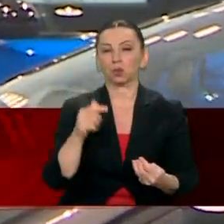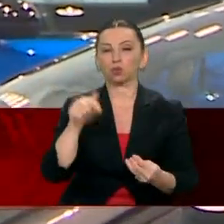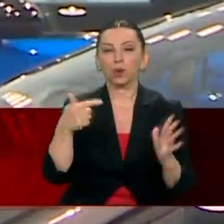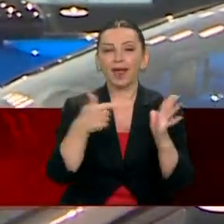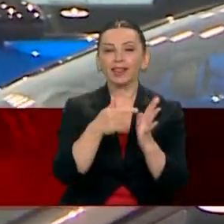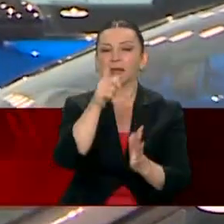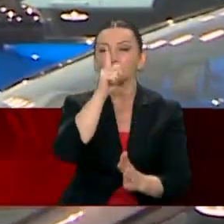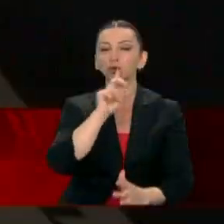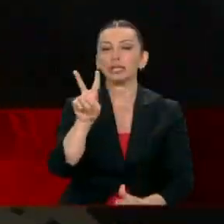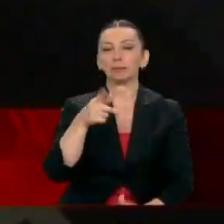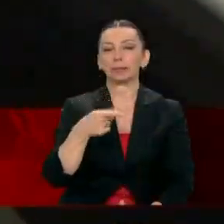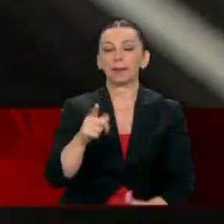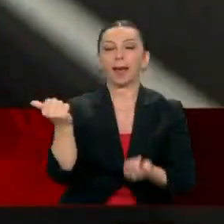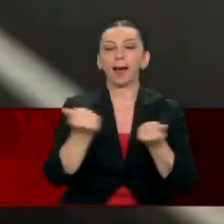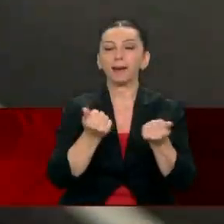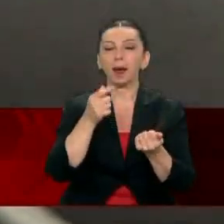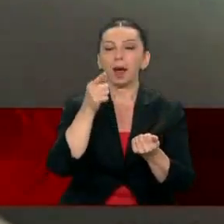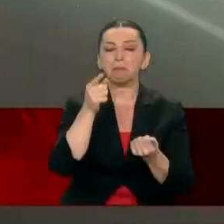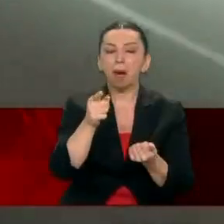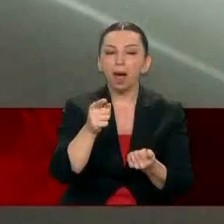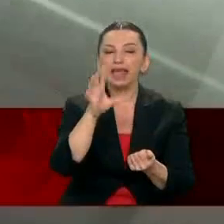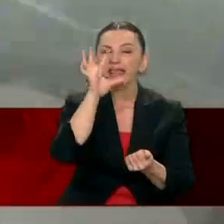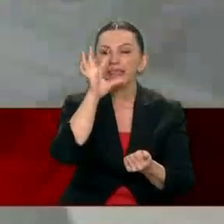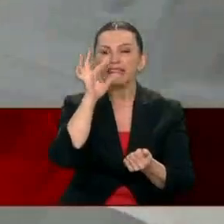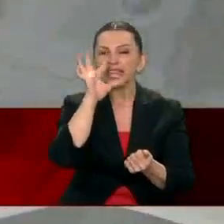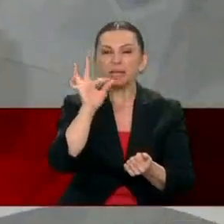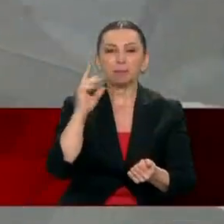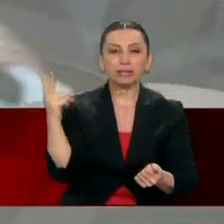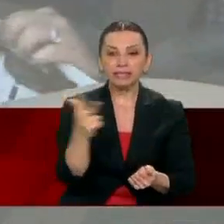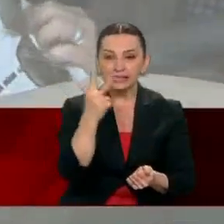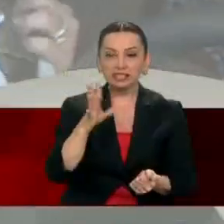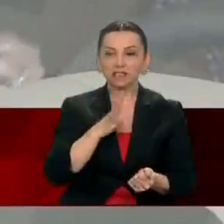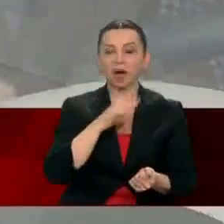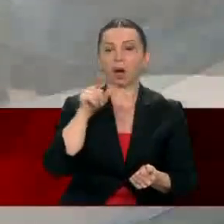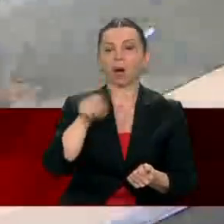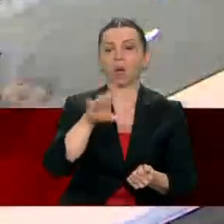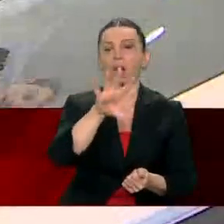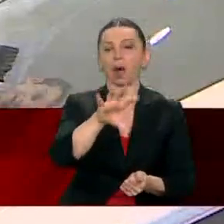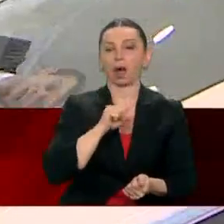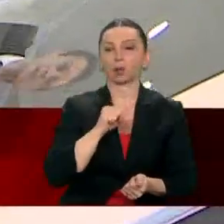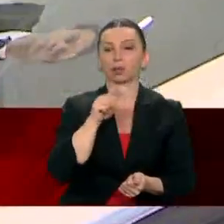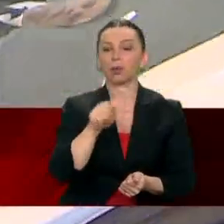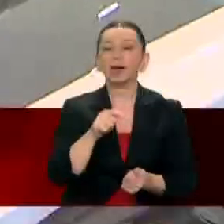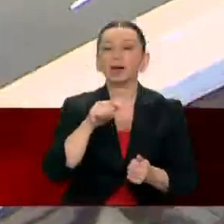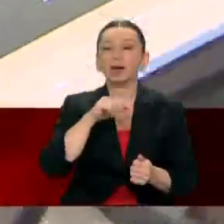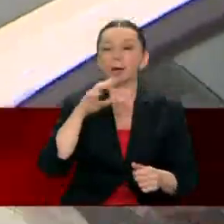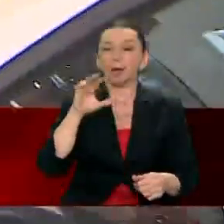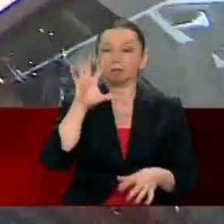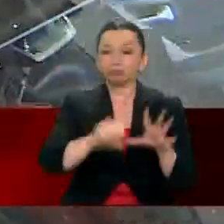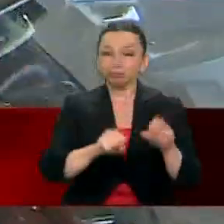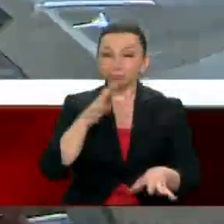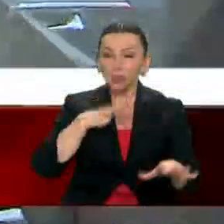hedefimiz 120 bin civarında. Otomobiller kapanın elinde kaldı. Bayiler yıl sonu kampanyaları başlattı. Talebin artışıyla birçok